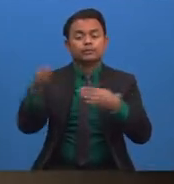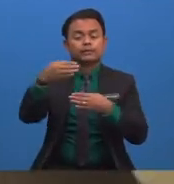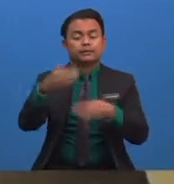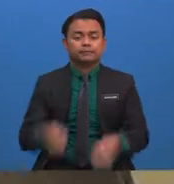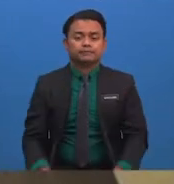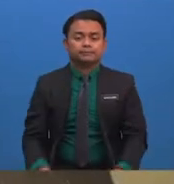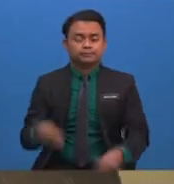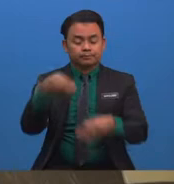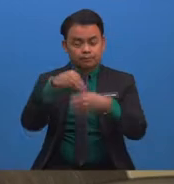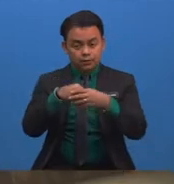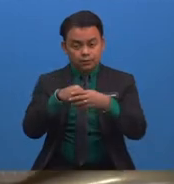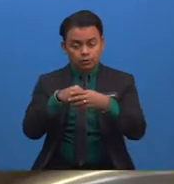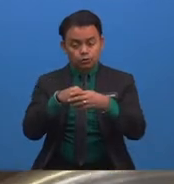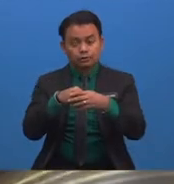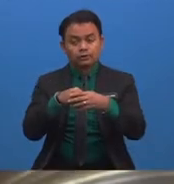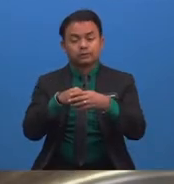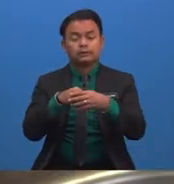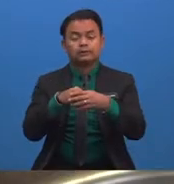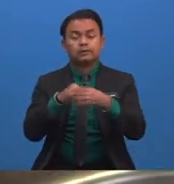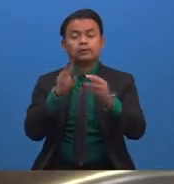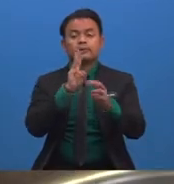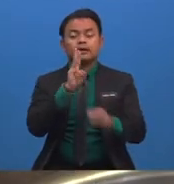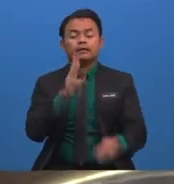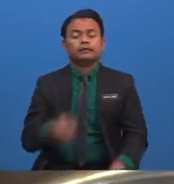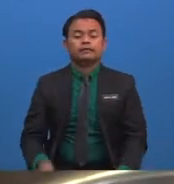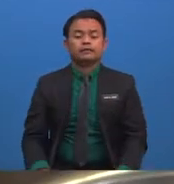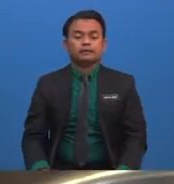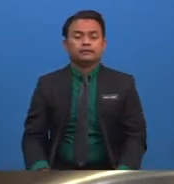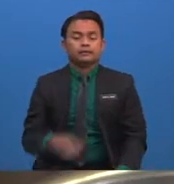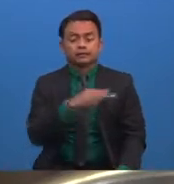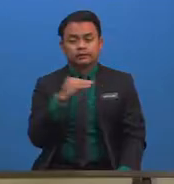telur ke dalam air dan didihkan perlahan-lahan.